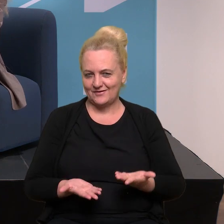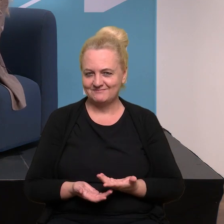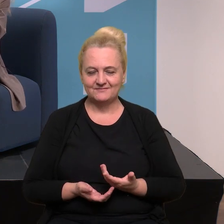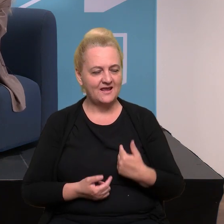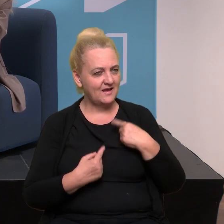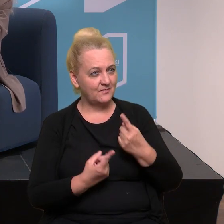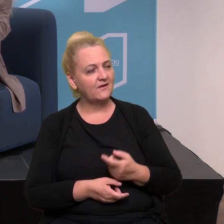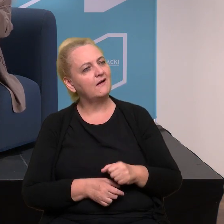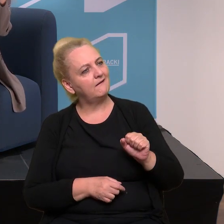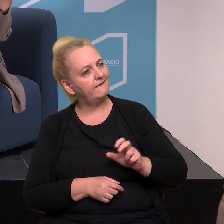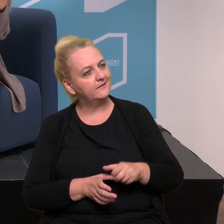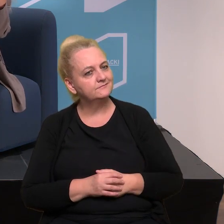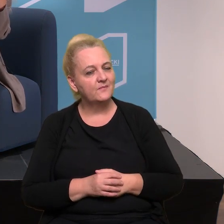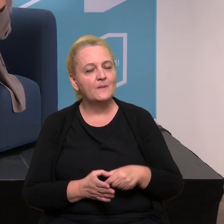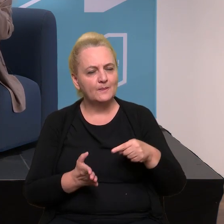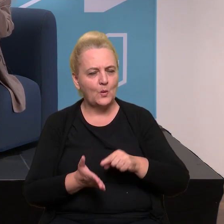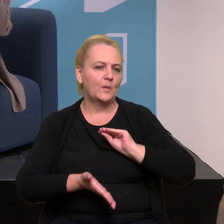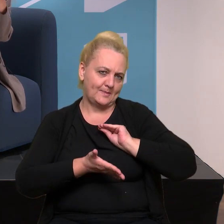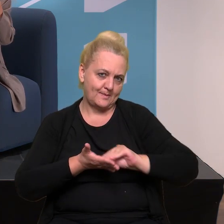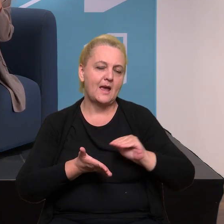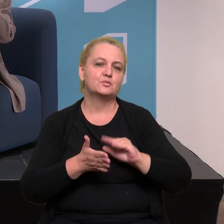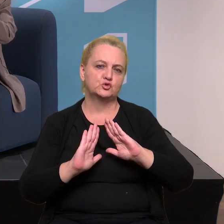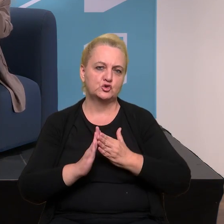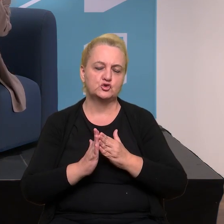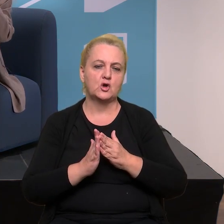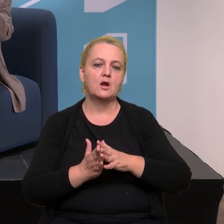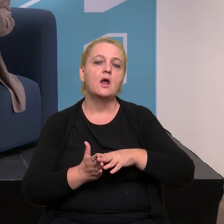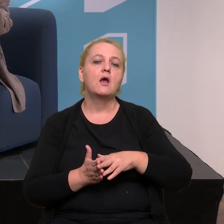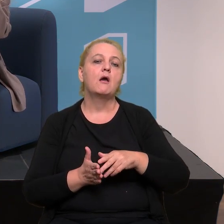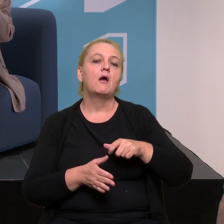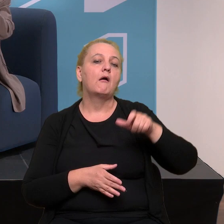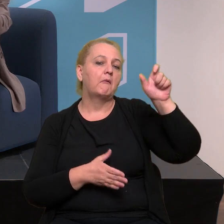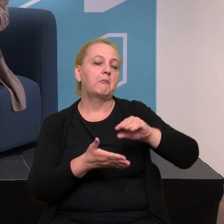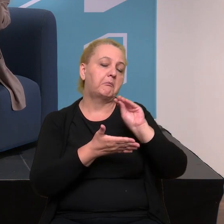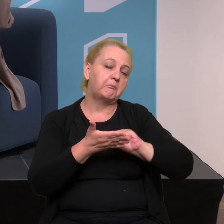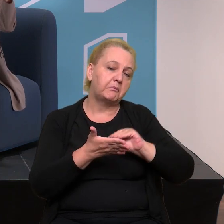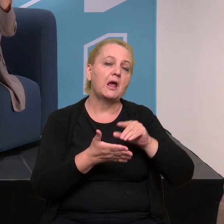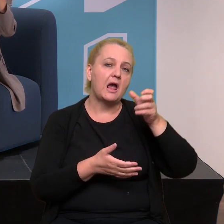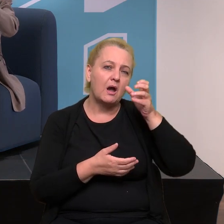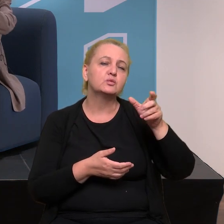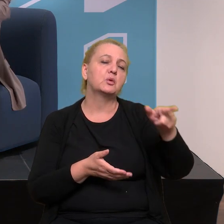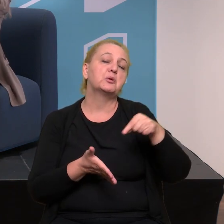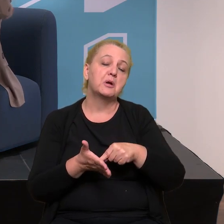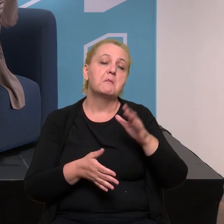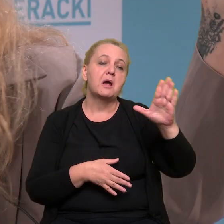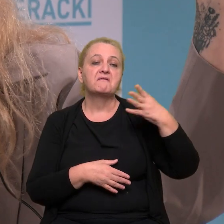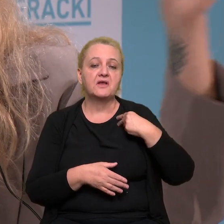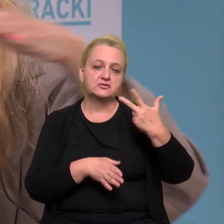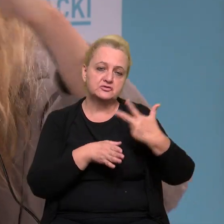Stwierdziłam, aha, no to napiszę książkę o pisarce, która ma około 30 lat